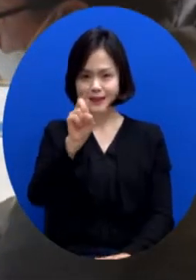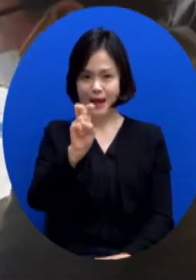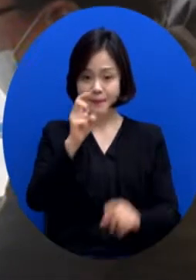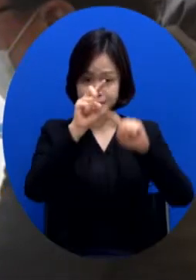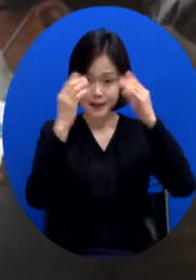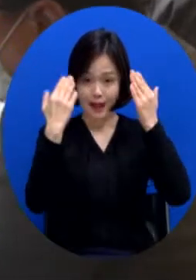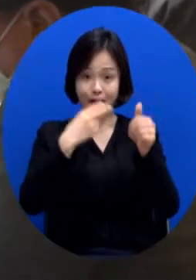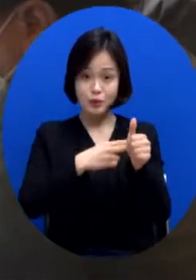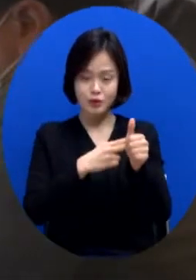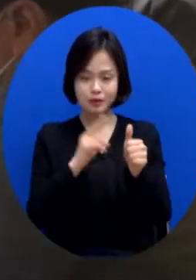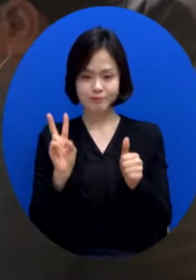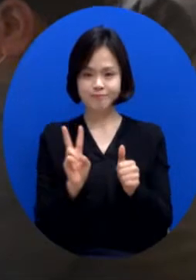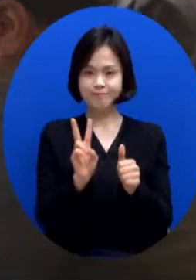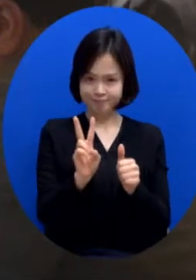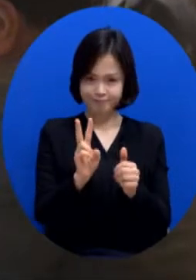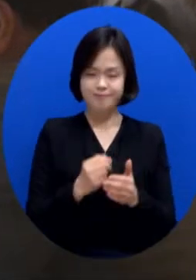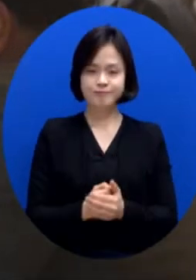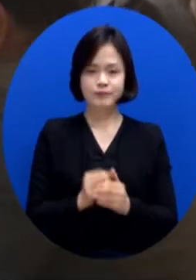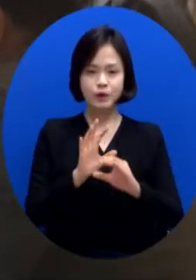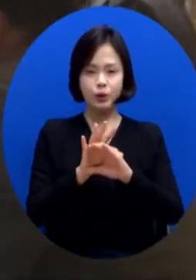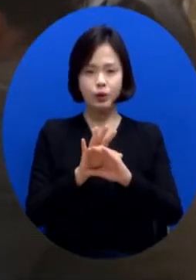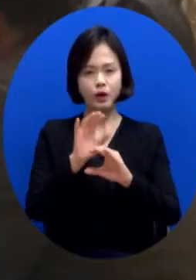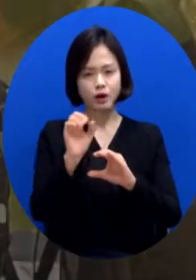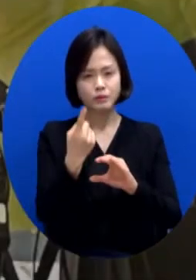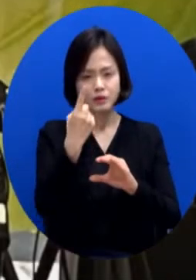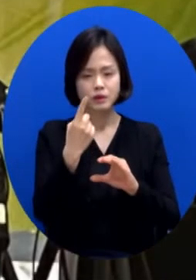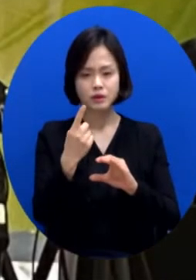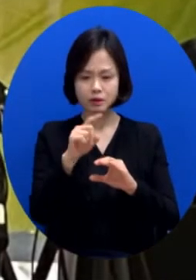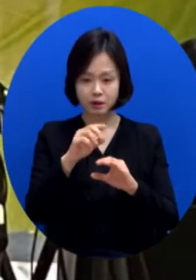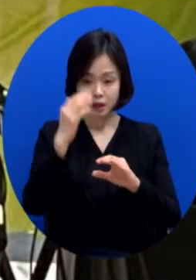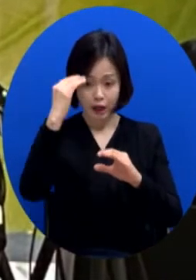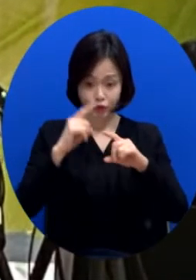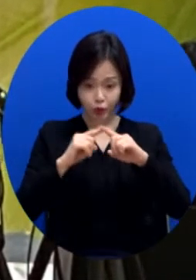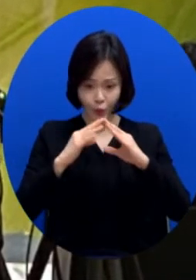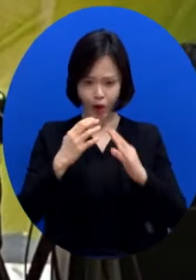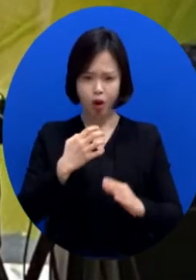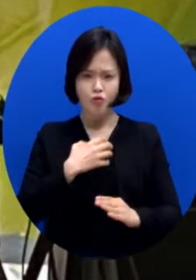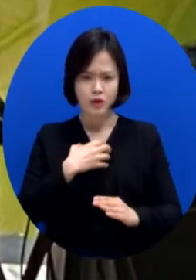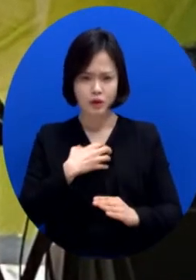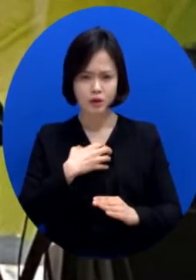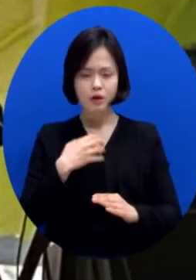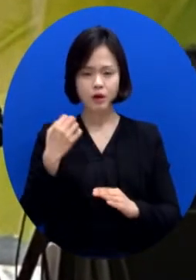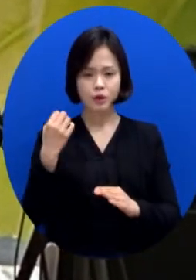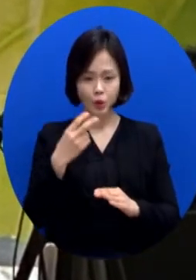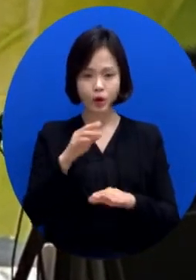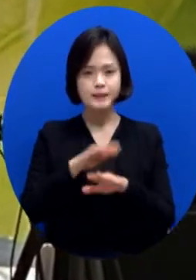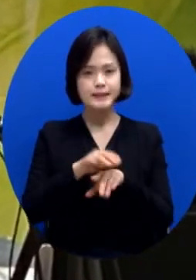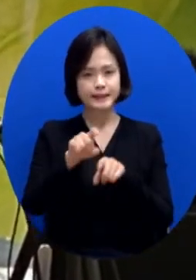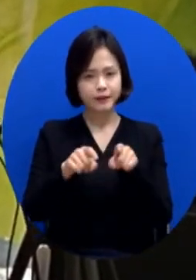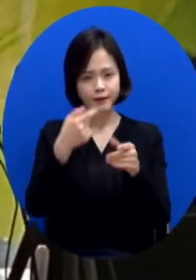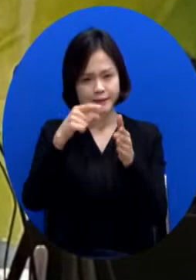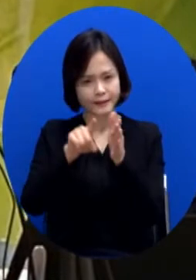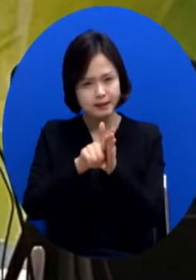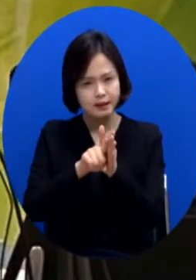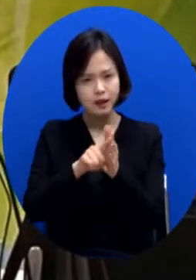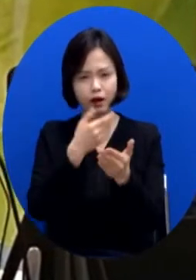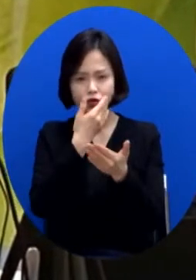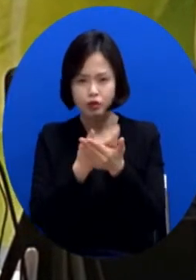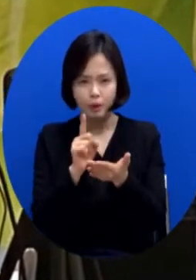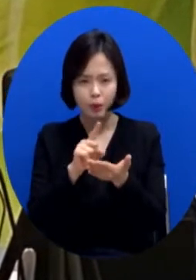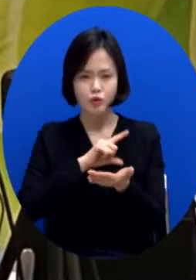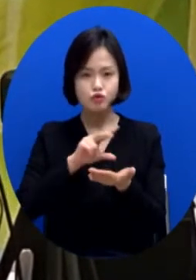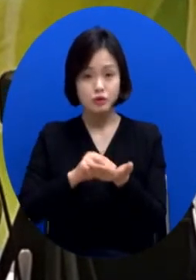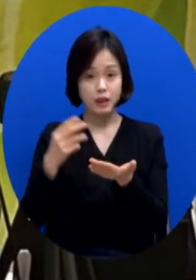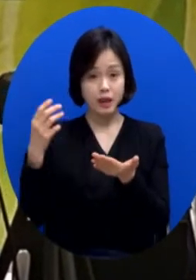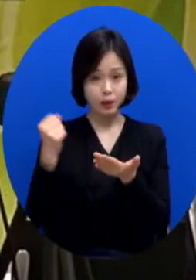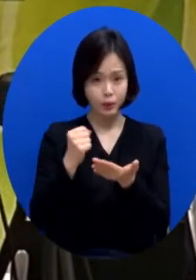사태로 인한 사회적 재앙 과 한국교회 위기 상황에 관한 실천신학 에 과제를 중심으로 16편 의논 분